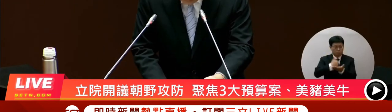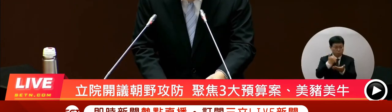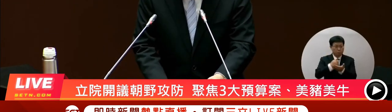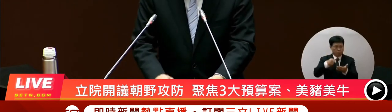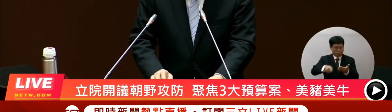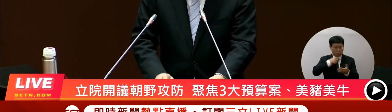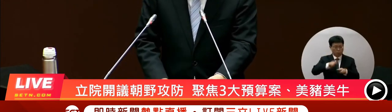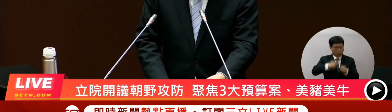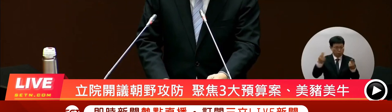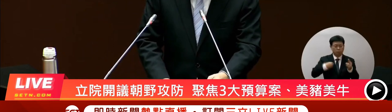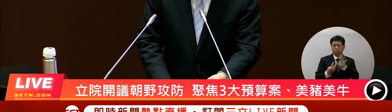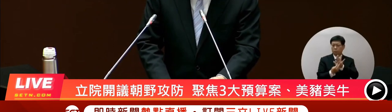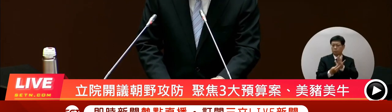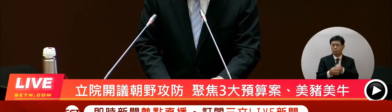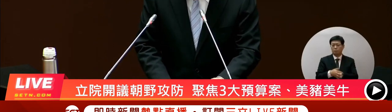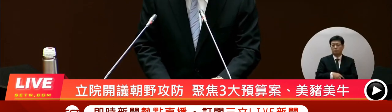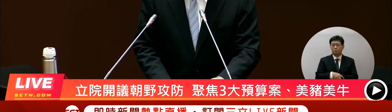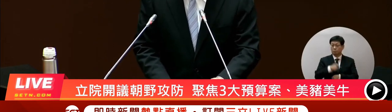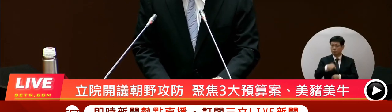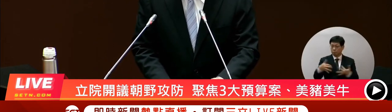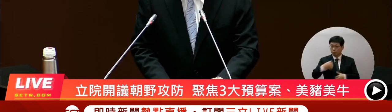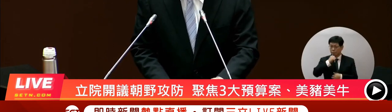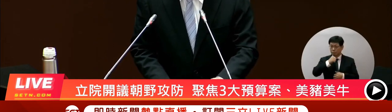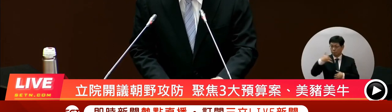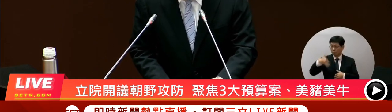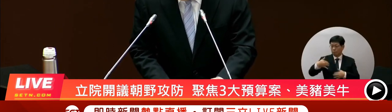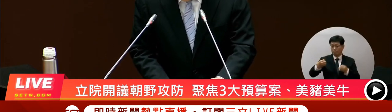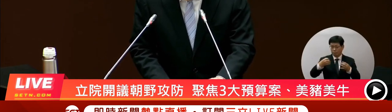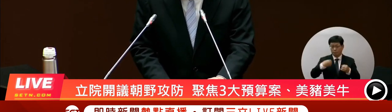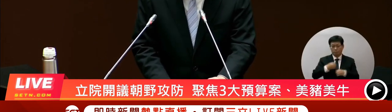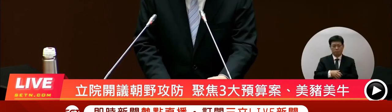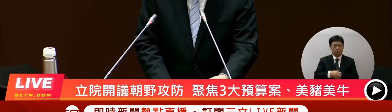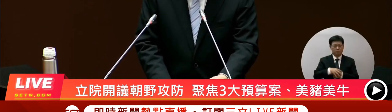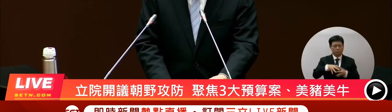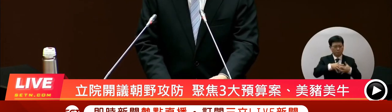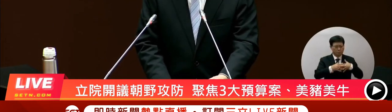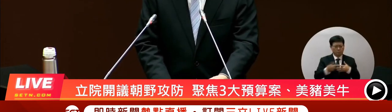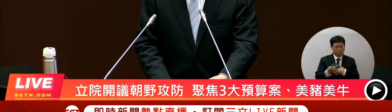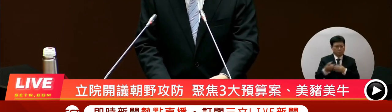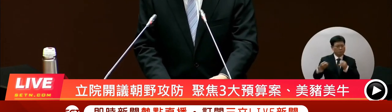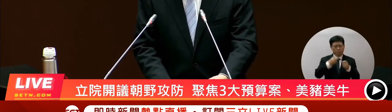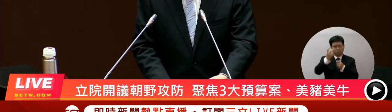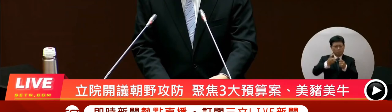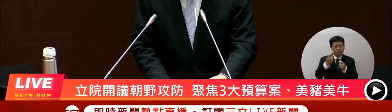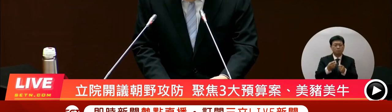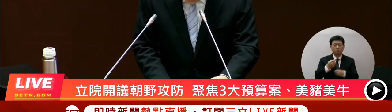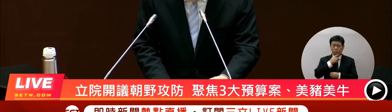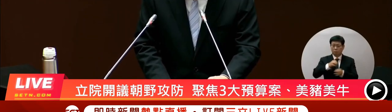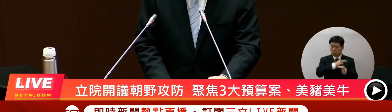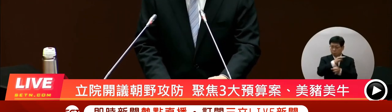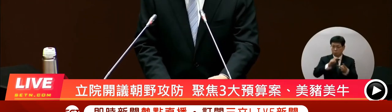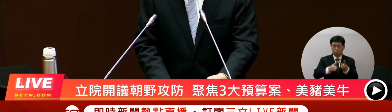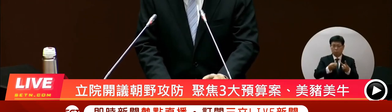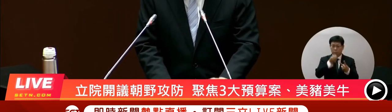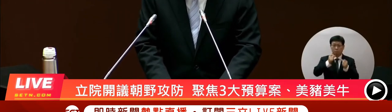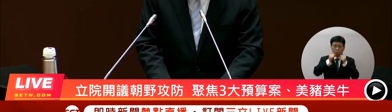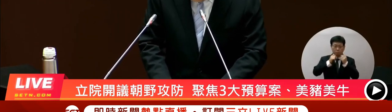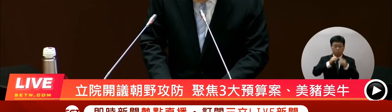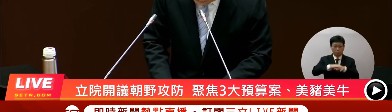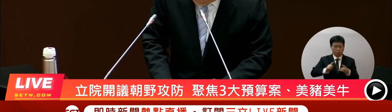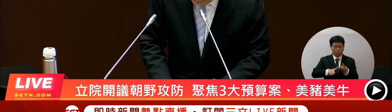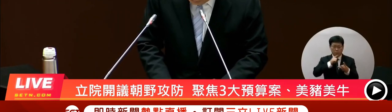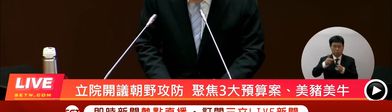话。这个议题台美讨论近20年，涉及贸易、食安、产业，